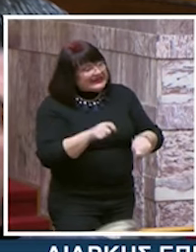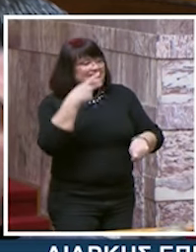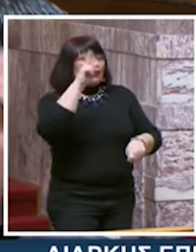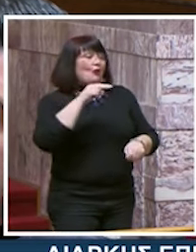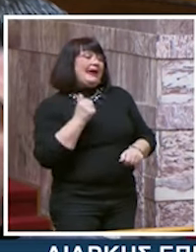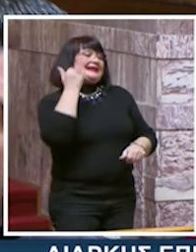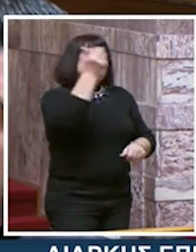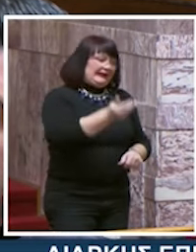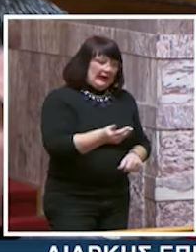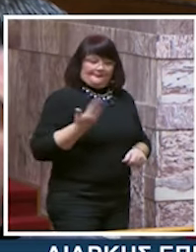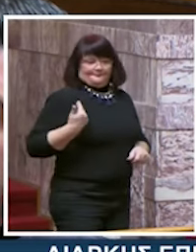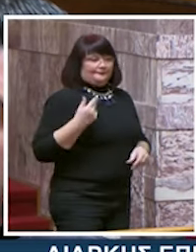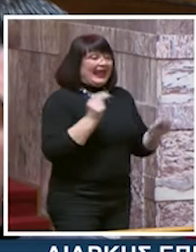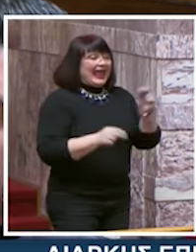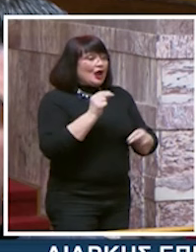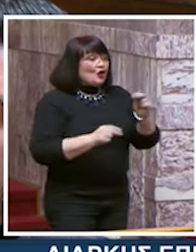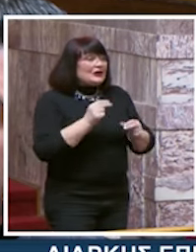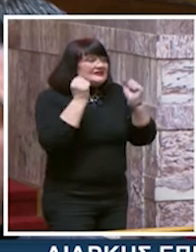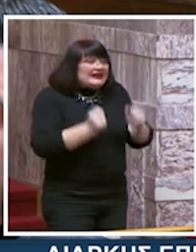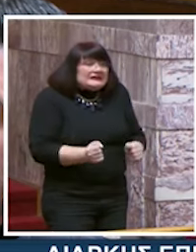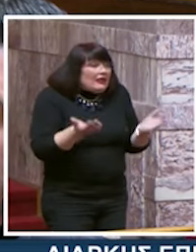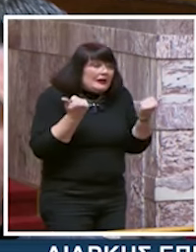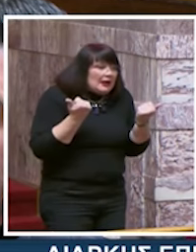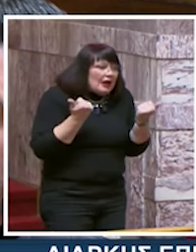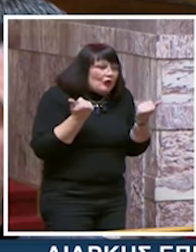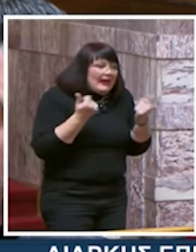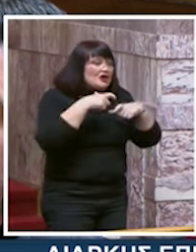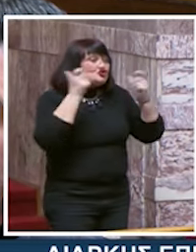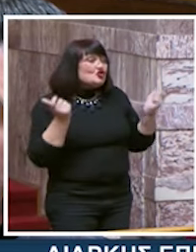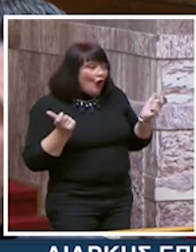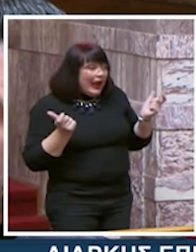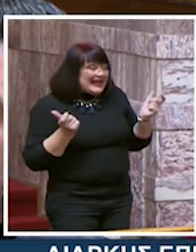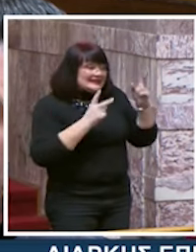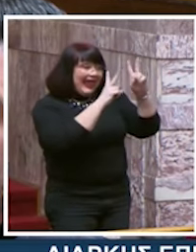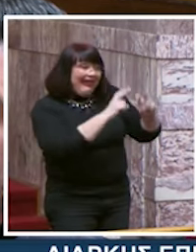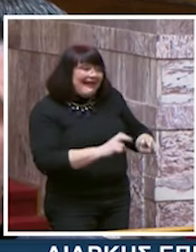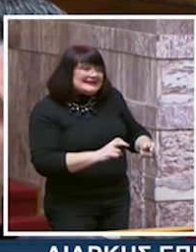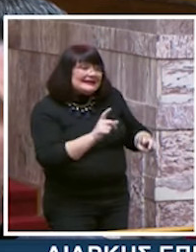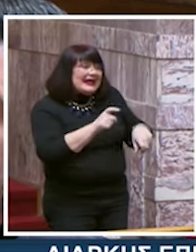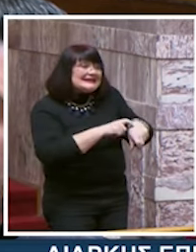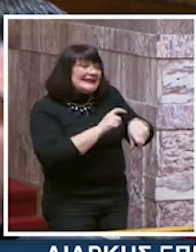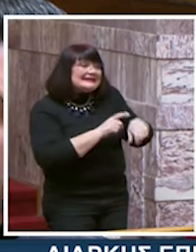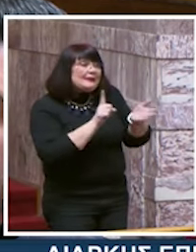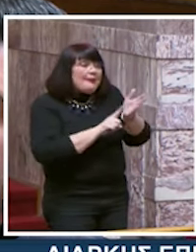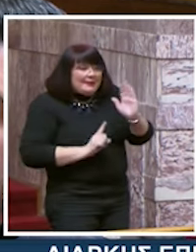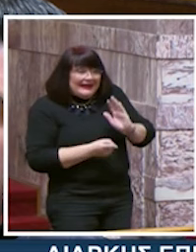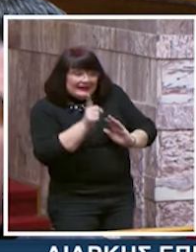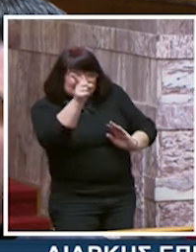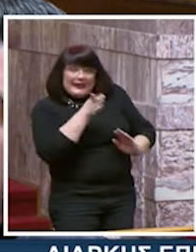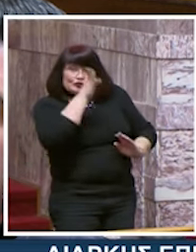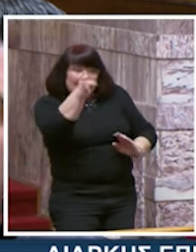προηγούμενες εκλογές δεν έγιναν ούτε τα στοιχειώδη. Υπήρχαν σχολές που είχαμε εξεταστική την ώρα που έπρεπε να ταξιδεύουμε για να